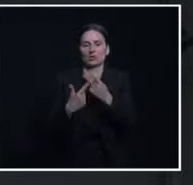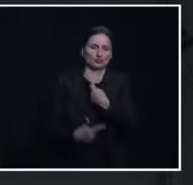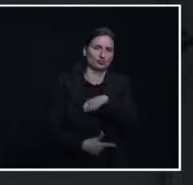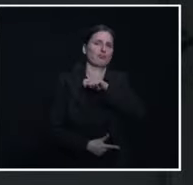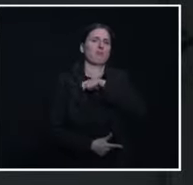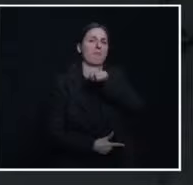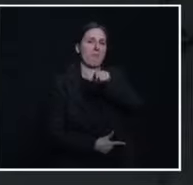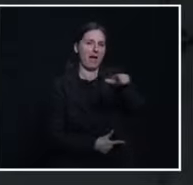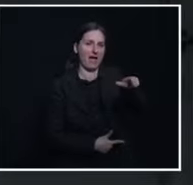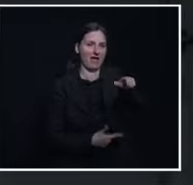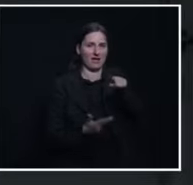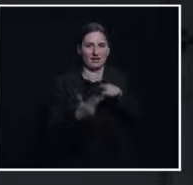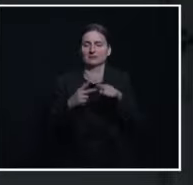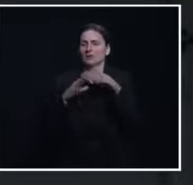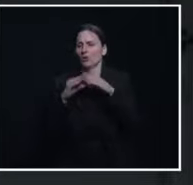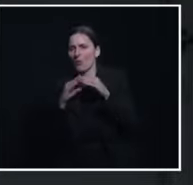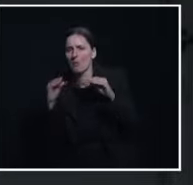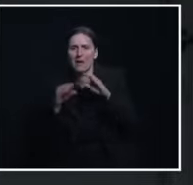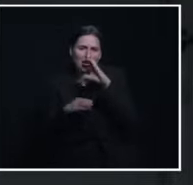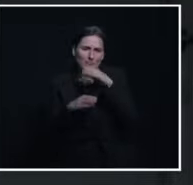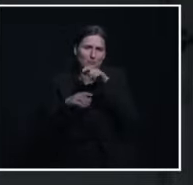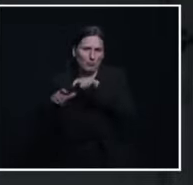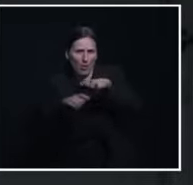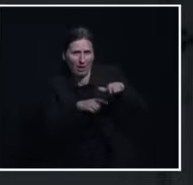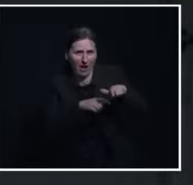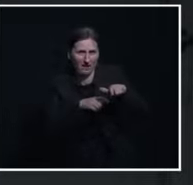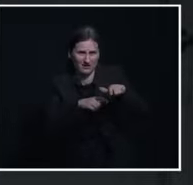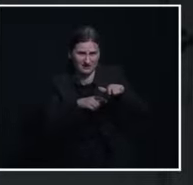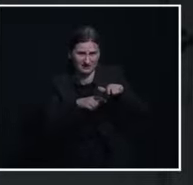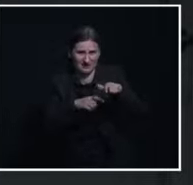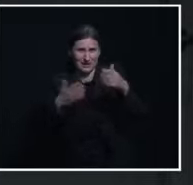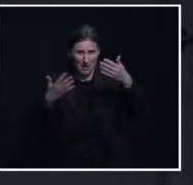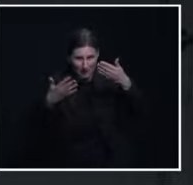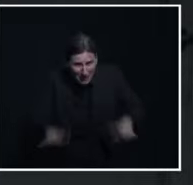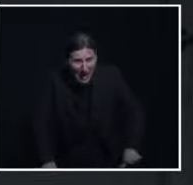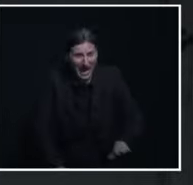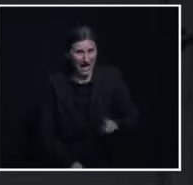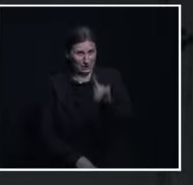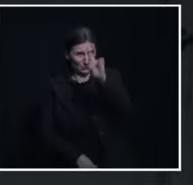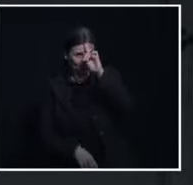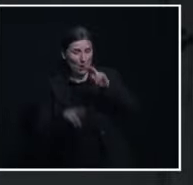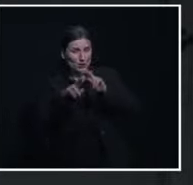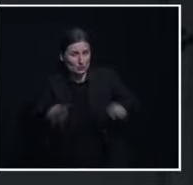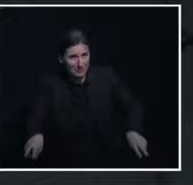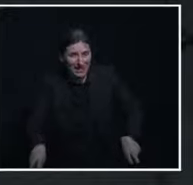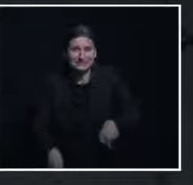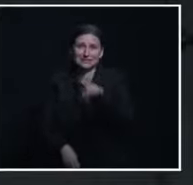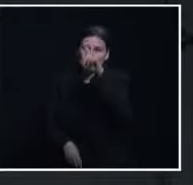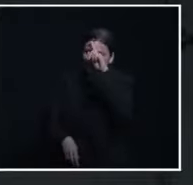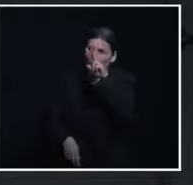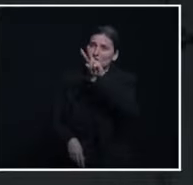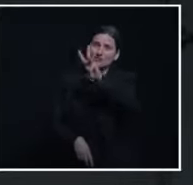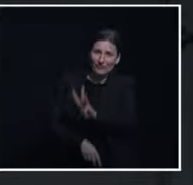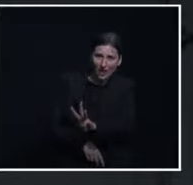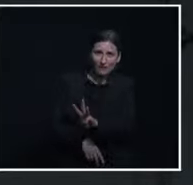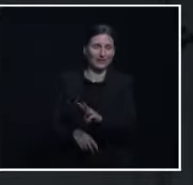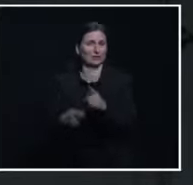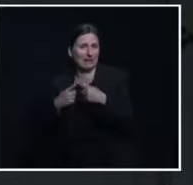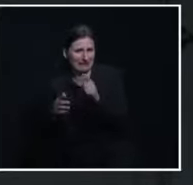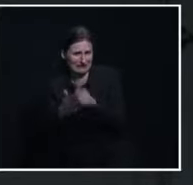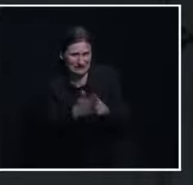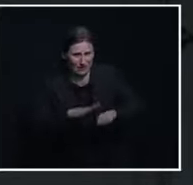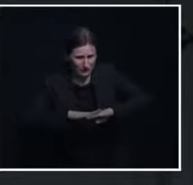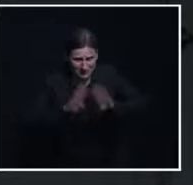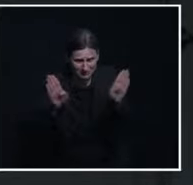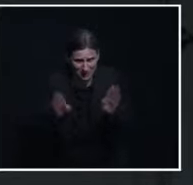Spanier, Rumänen, Bulgarien oder sonst irgendwo einen deutschen Mercedes, einen deutschen VW oder was anderes kaufen